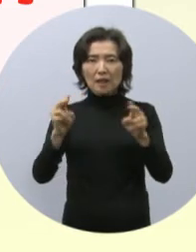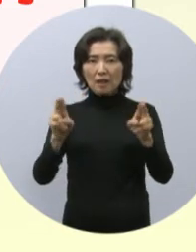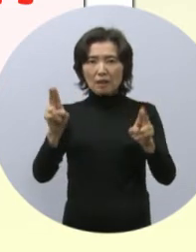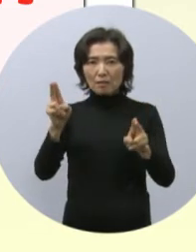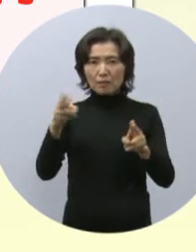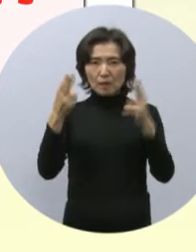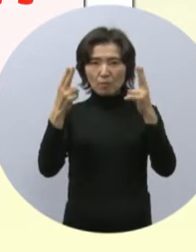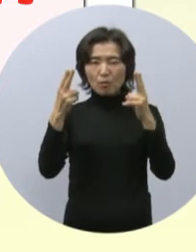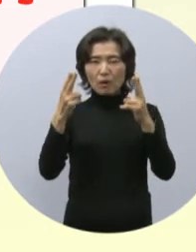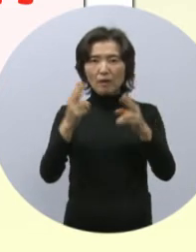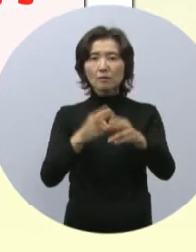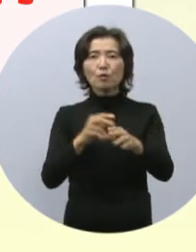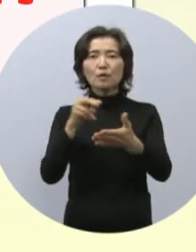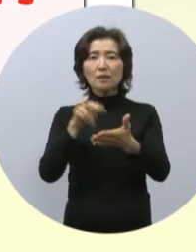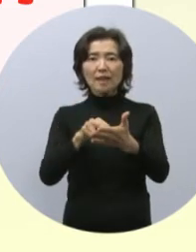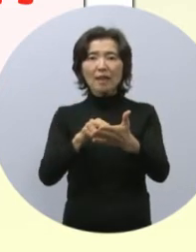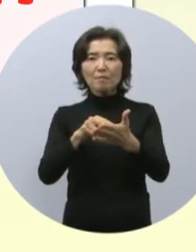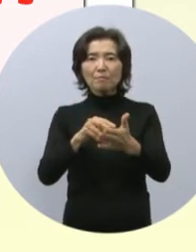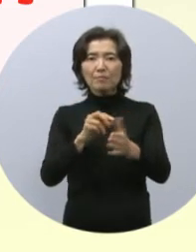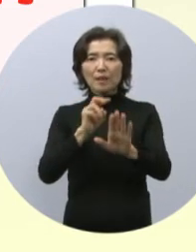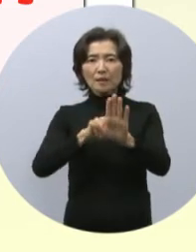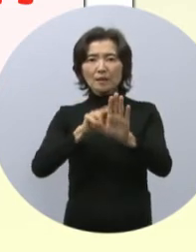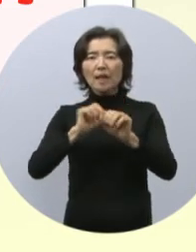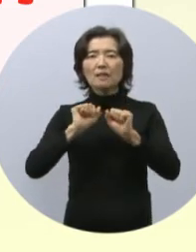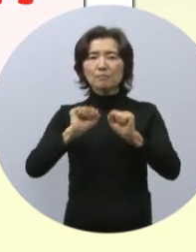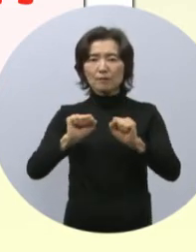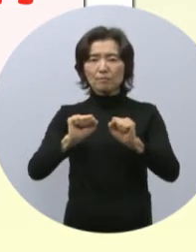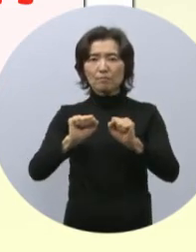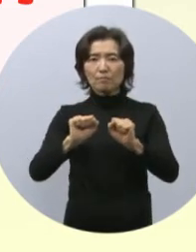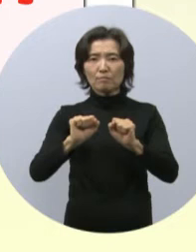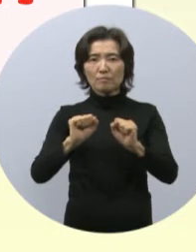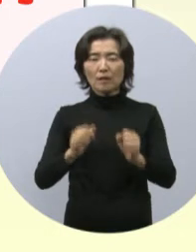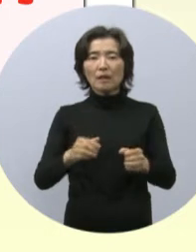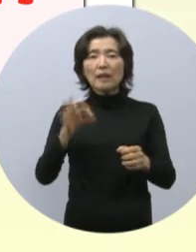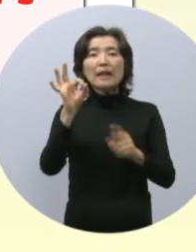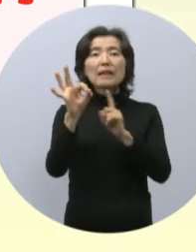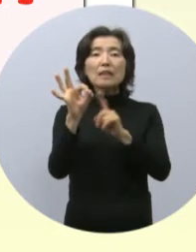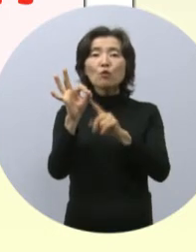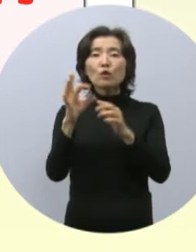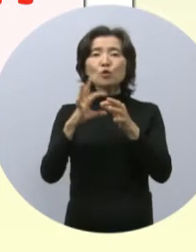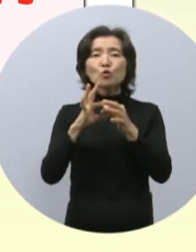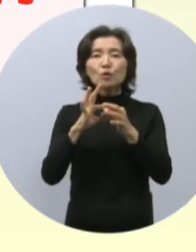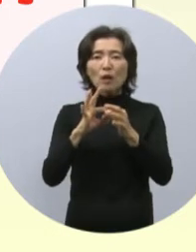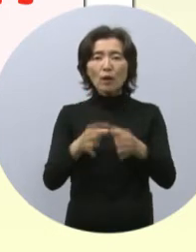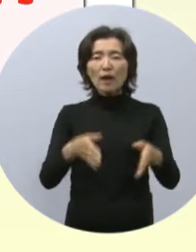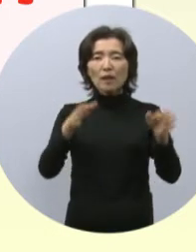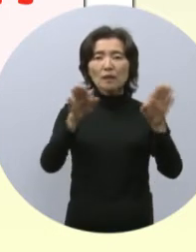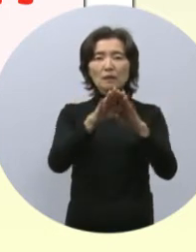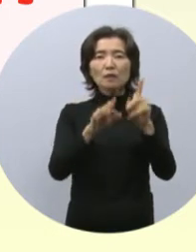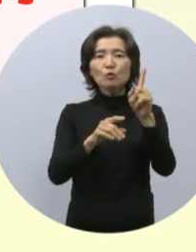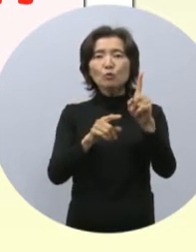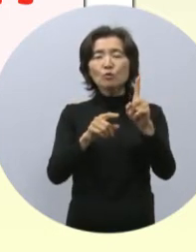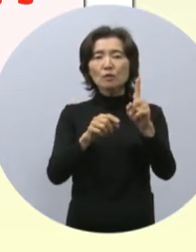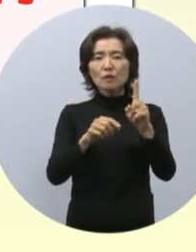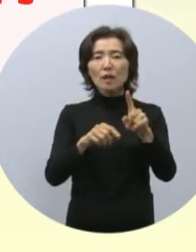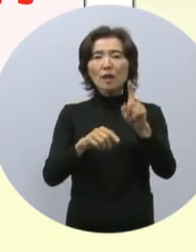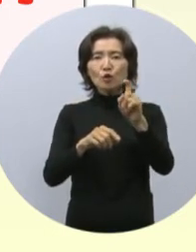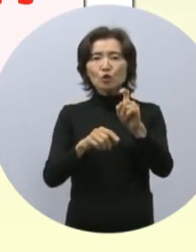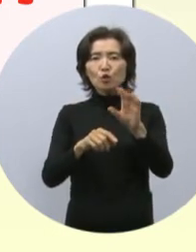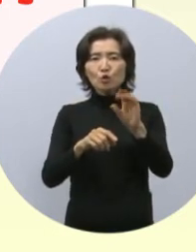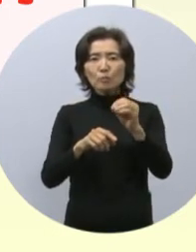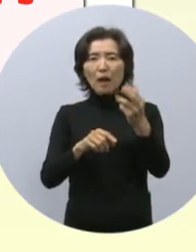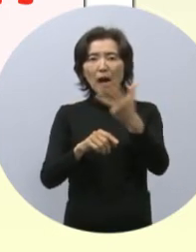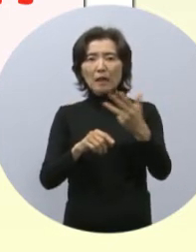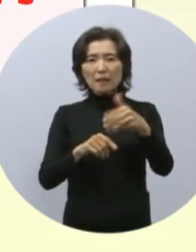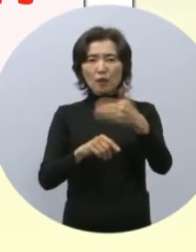。耐震診断費用は建物1棟あたり10万8900円の一律金額